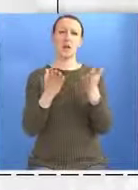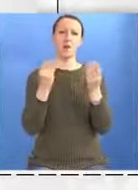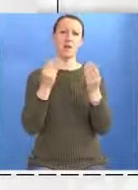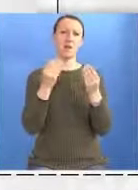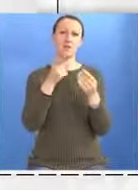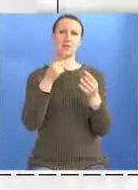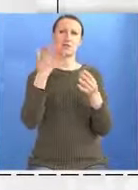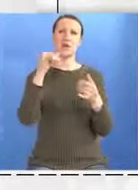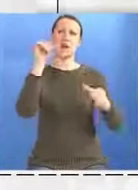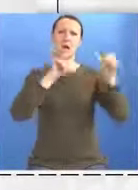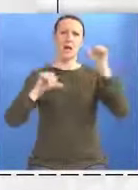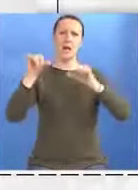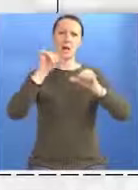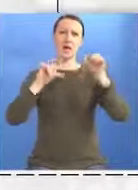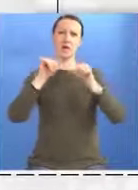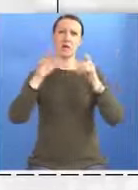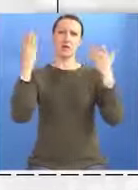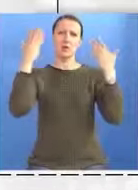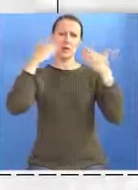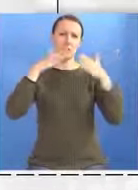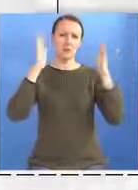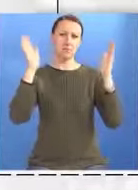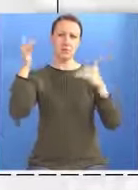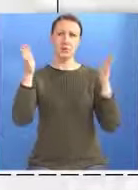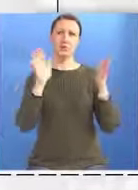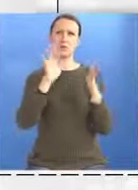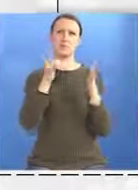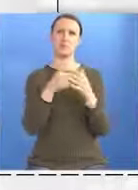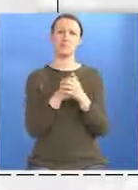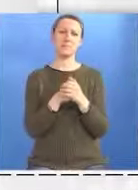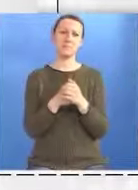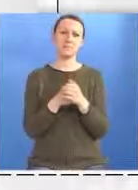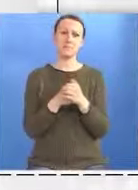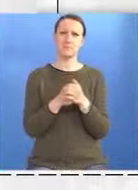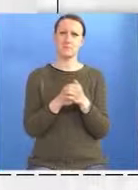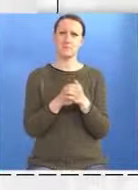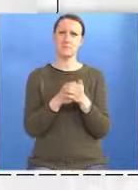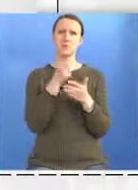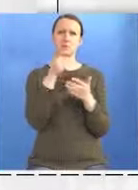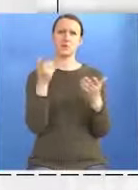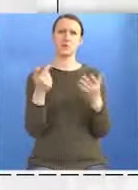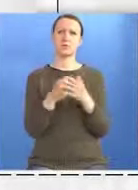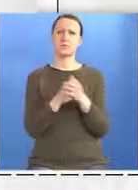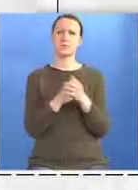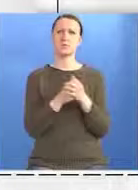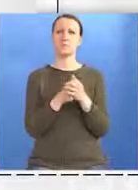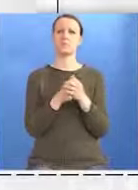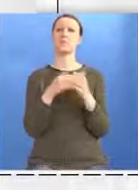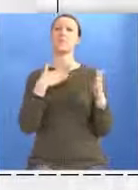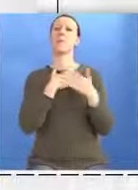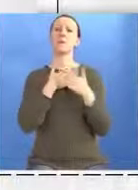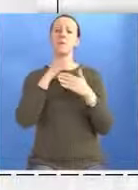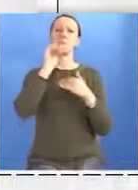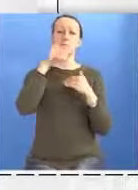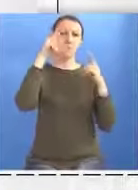previše oduševljena kemikalijama i radom u tamnoj komori. Tako da, to je to. A ova ljubav